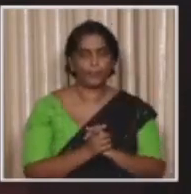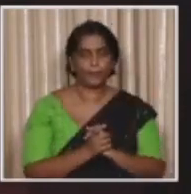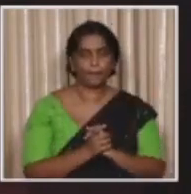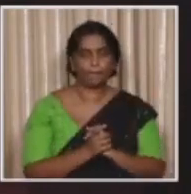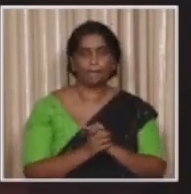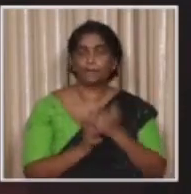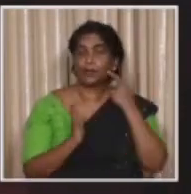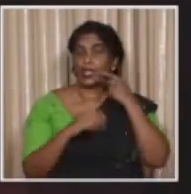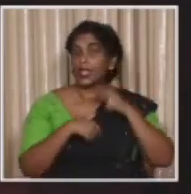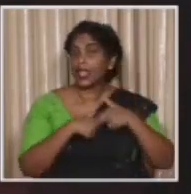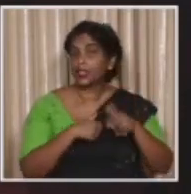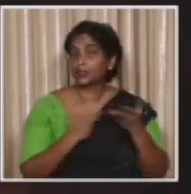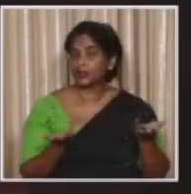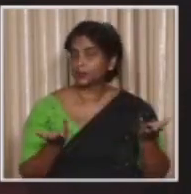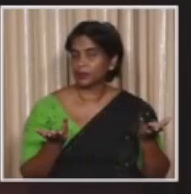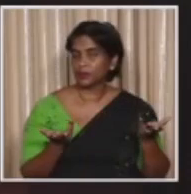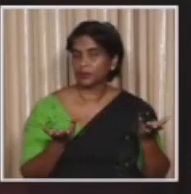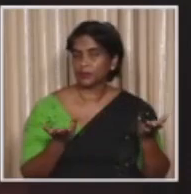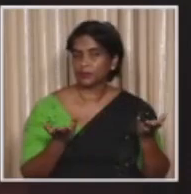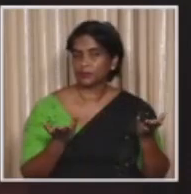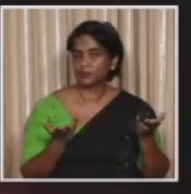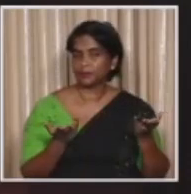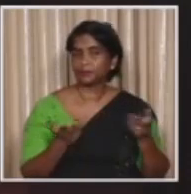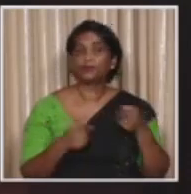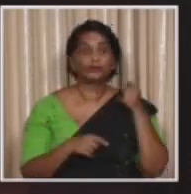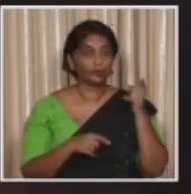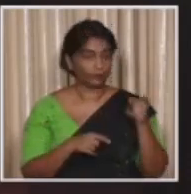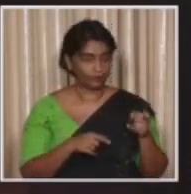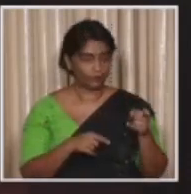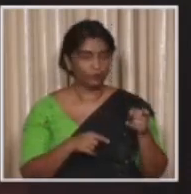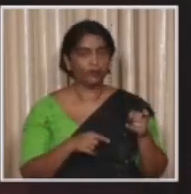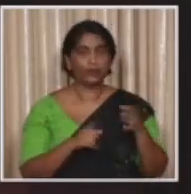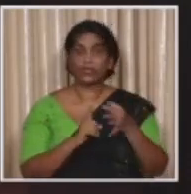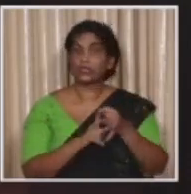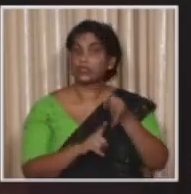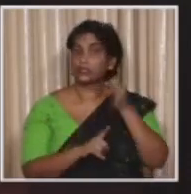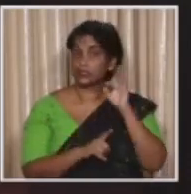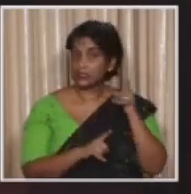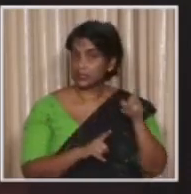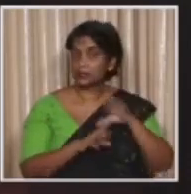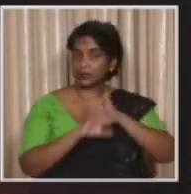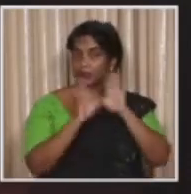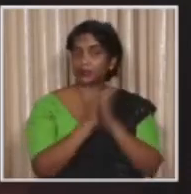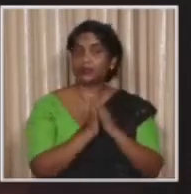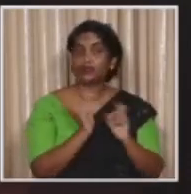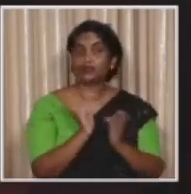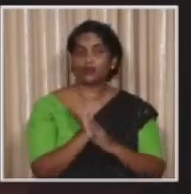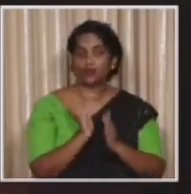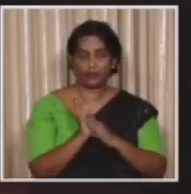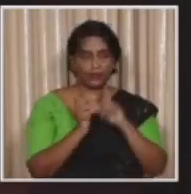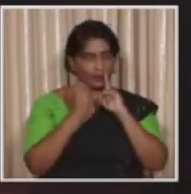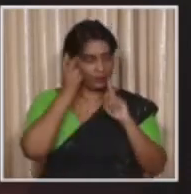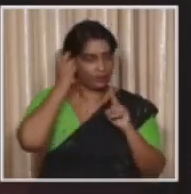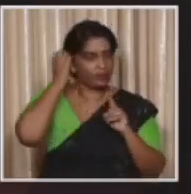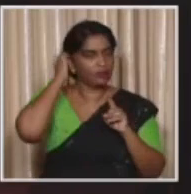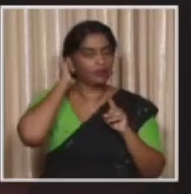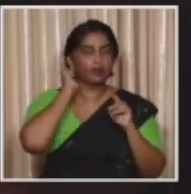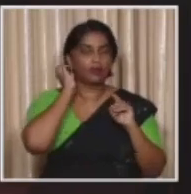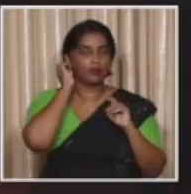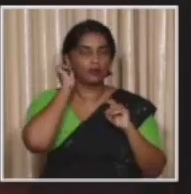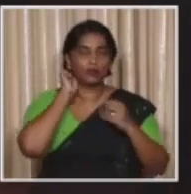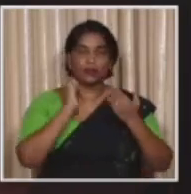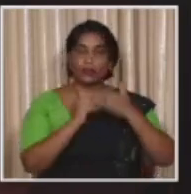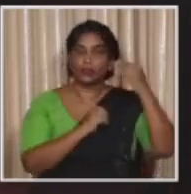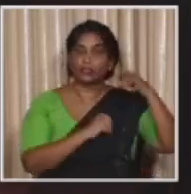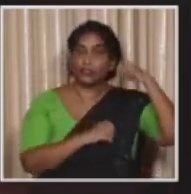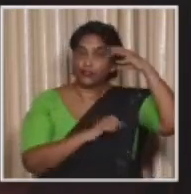හදන්නේ මොකද හේතුව මේ සභාපතිවරයා ප්‍රමුඛ කොමිසම කියනකොට ඉදිරියට එන